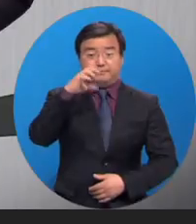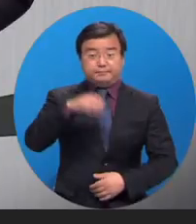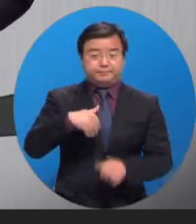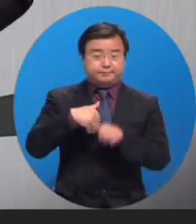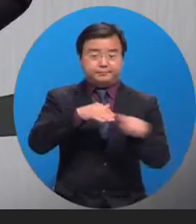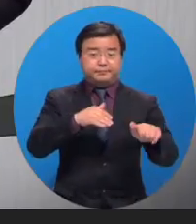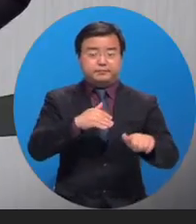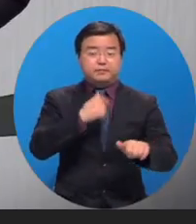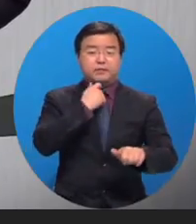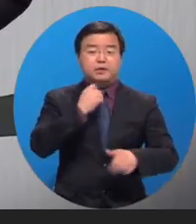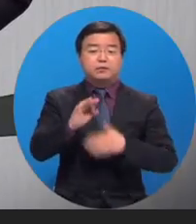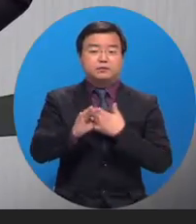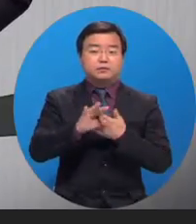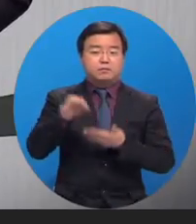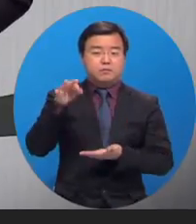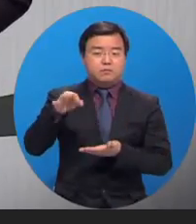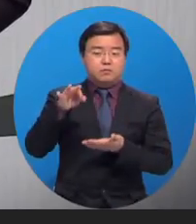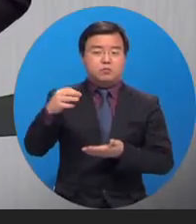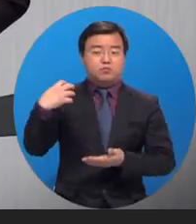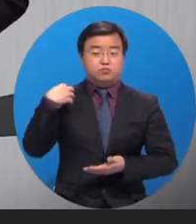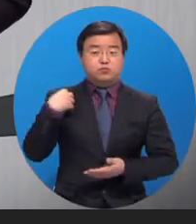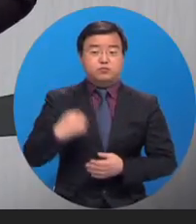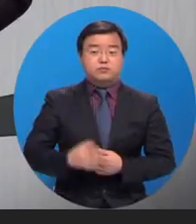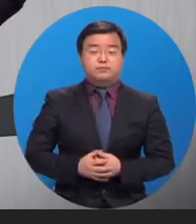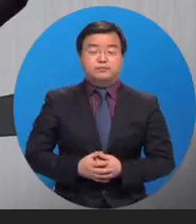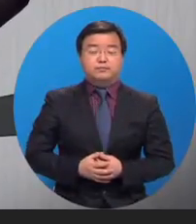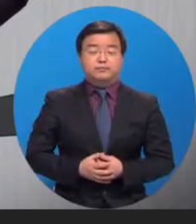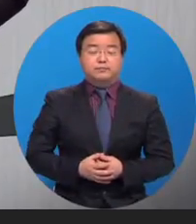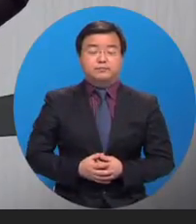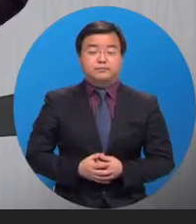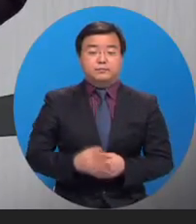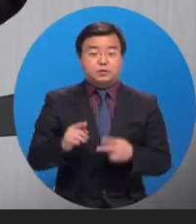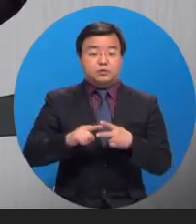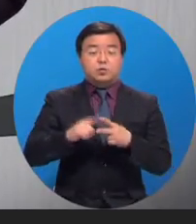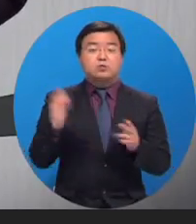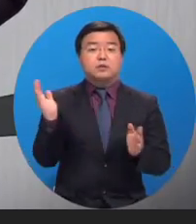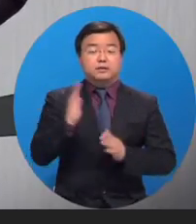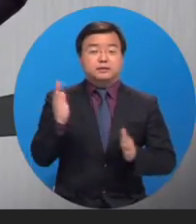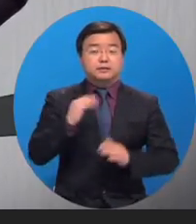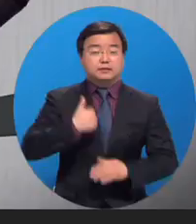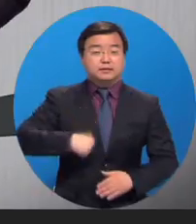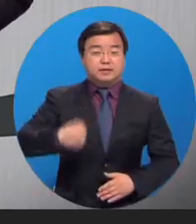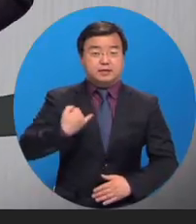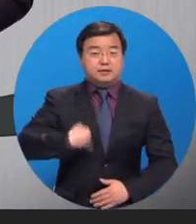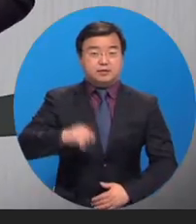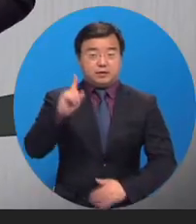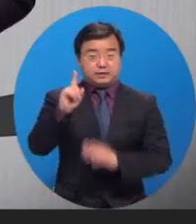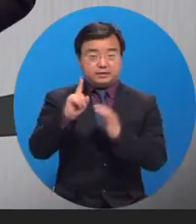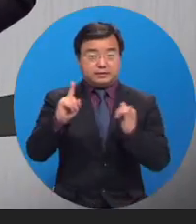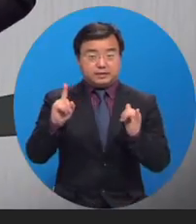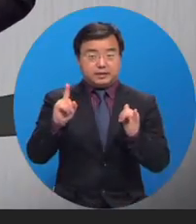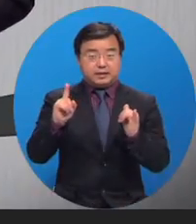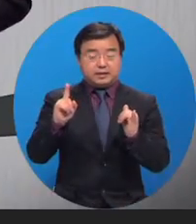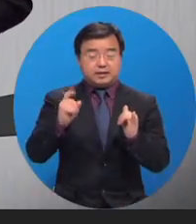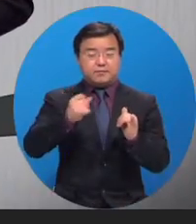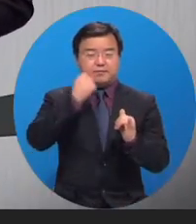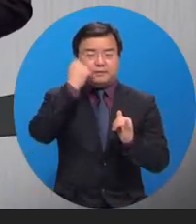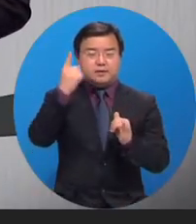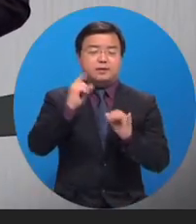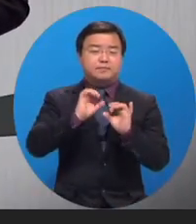비용부담도 만만치 않겠죠 초등학생 자녀 한 명당 다달이 드는 사교육비를 따져